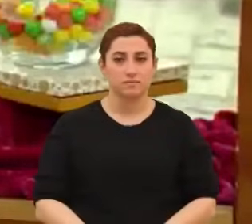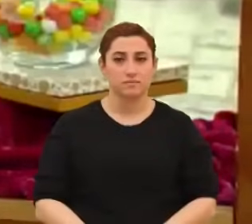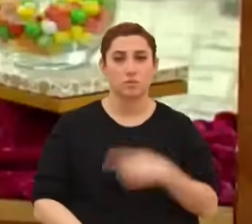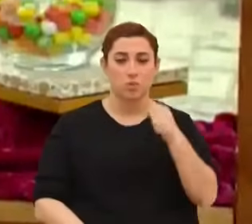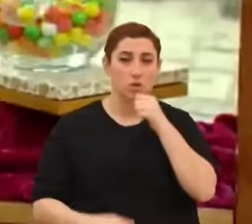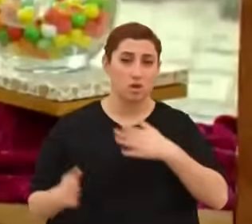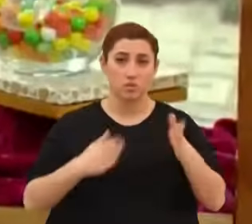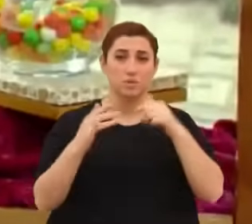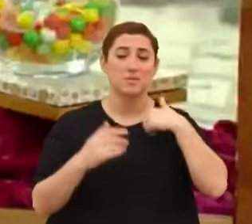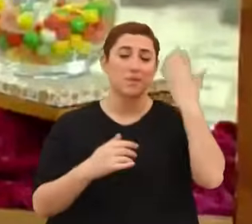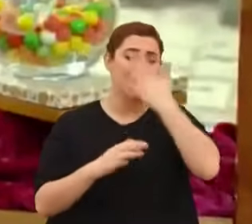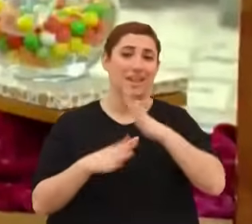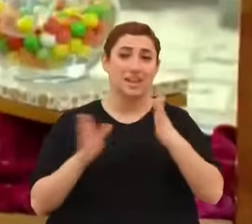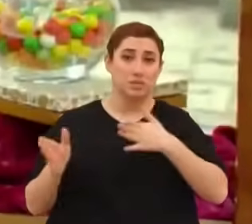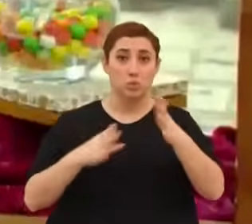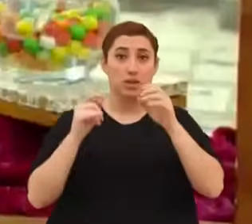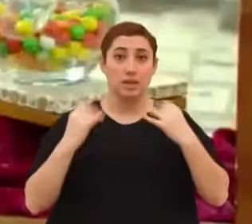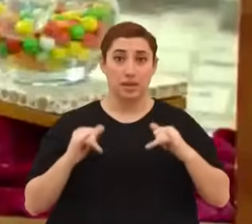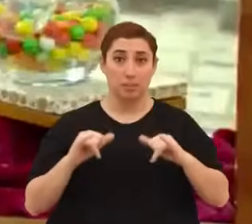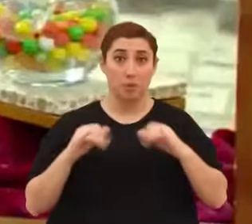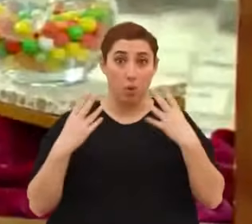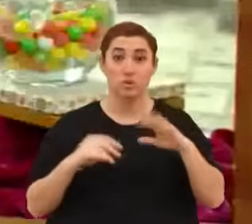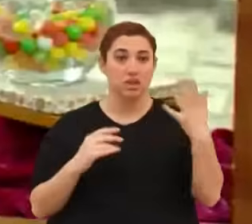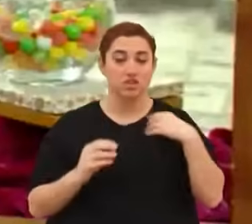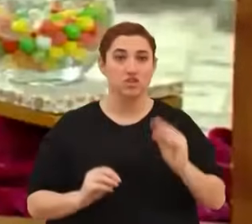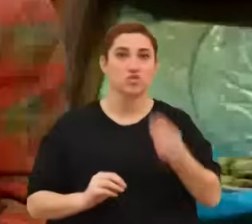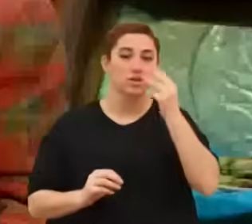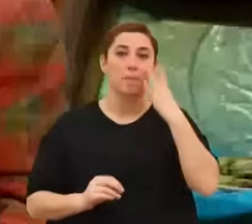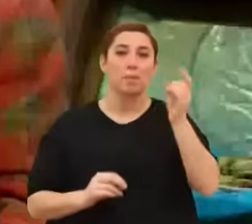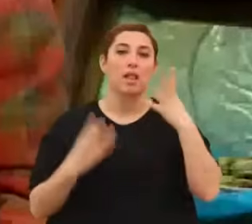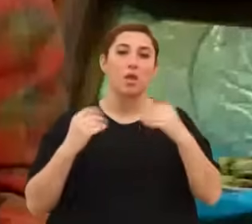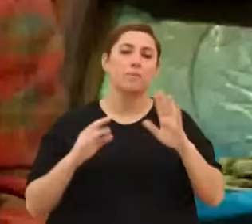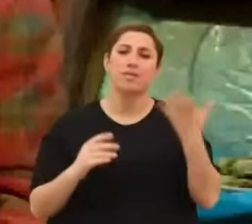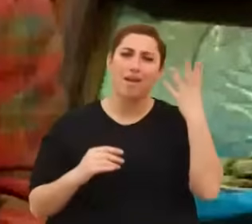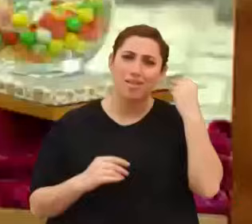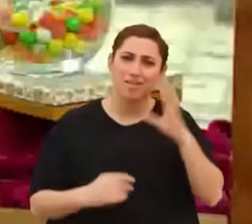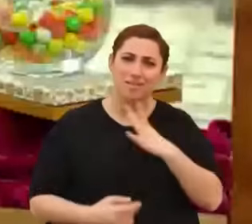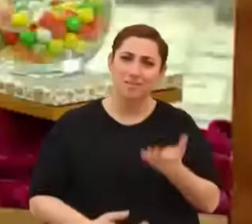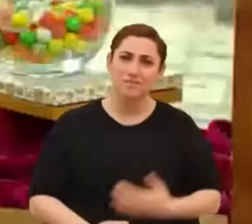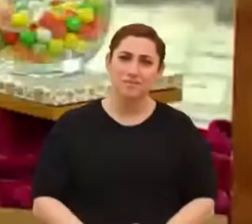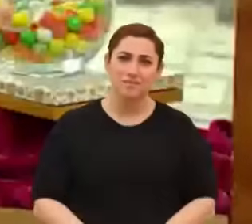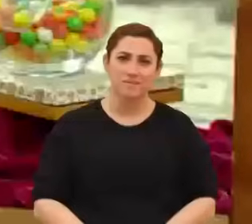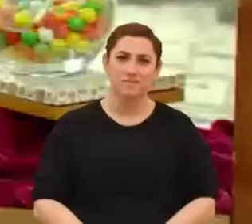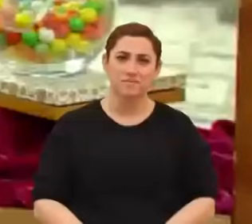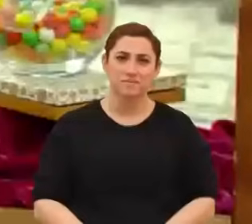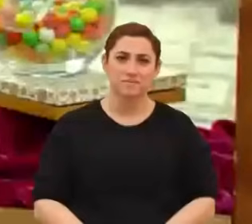O akarsular bizim Karadeniz'deki akarsular gibi olmasın. Ondan sonra nereden çıkacağımız belli olmaz. Ne alaka?